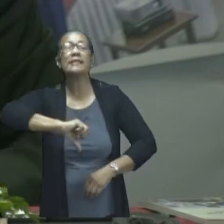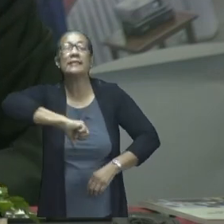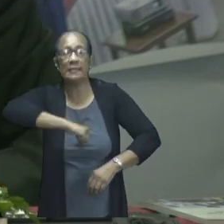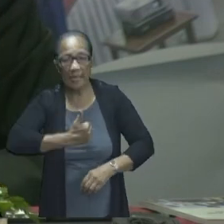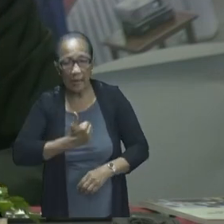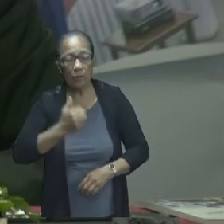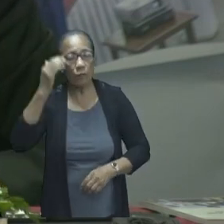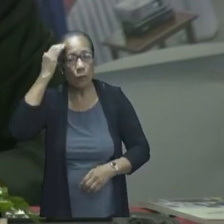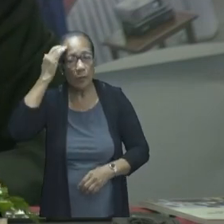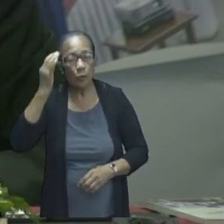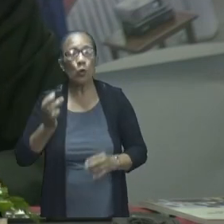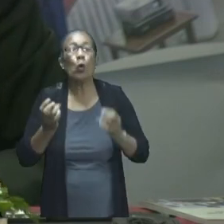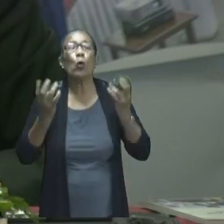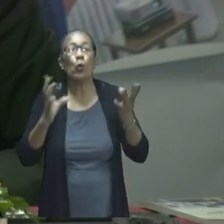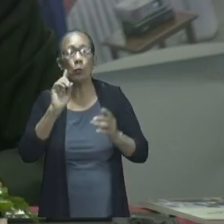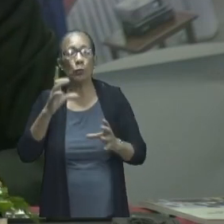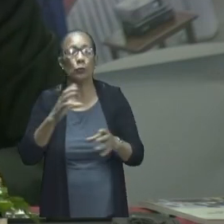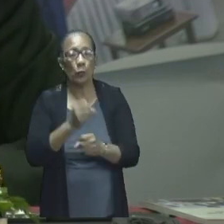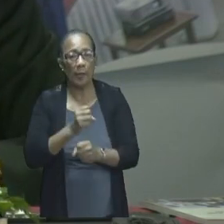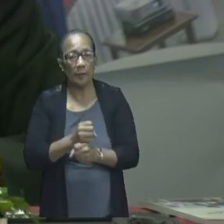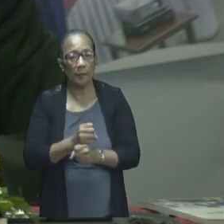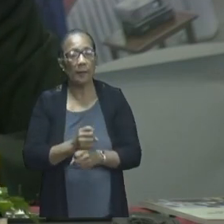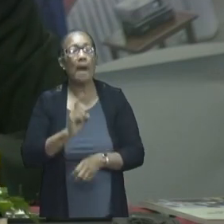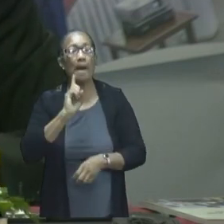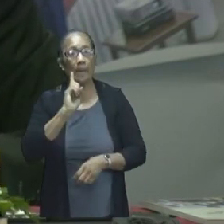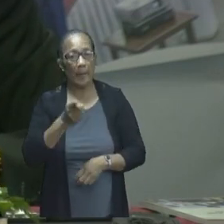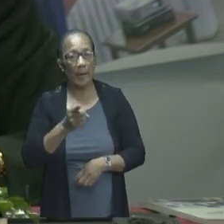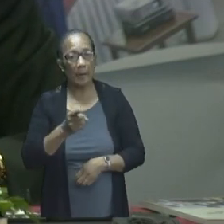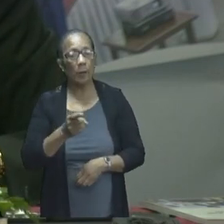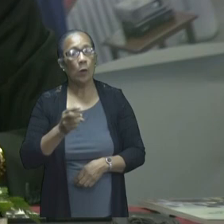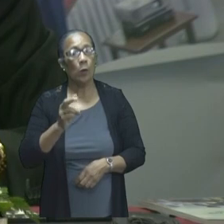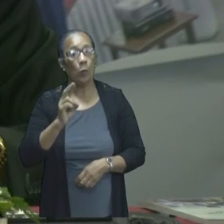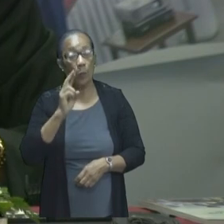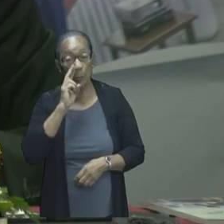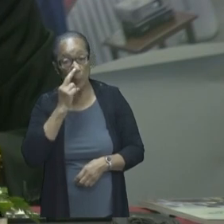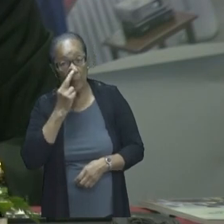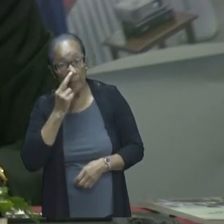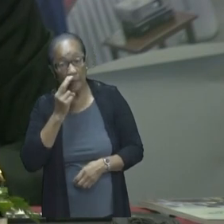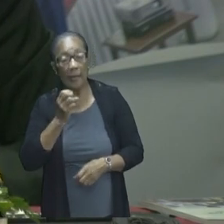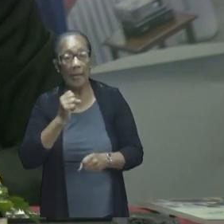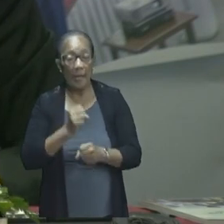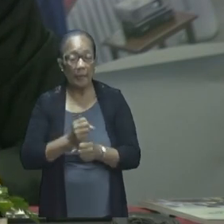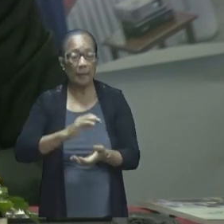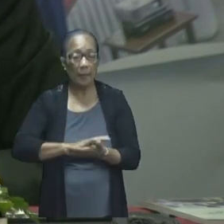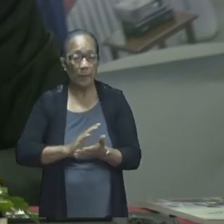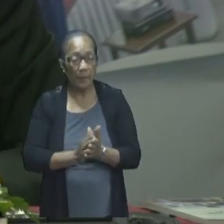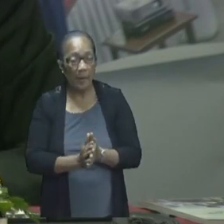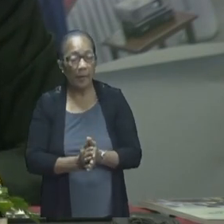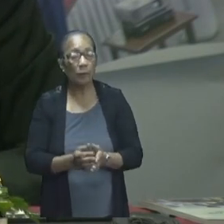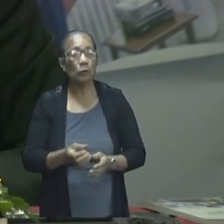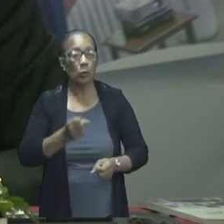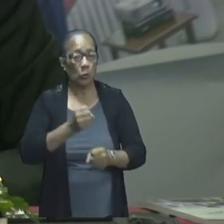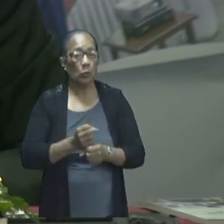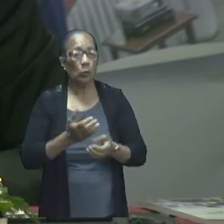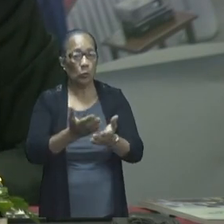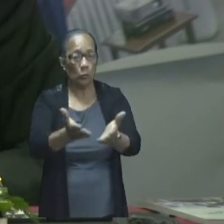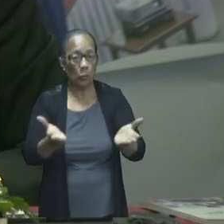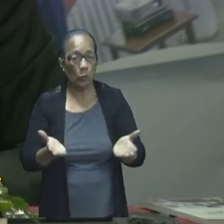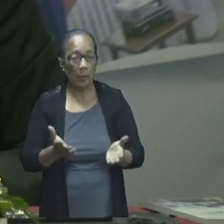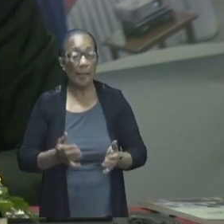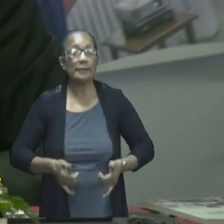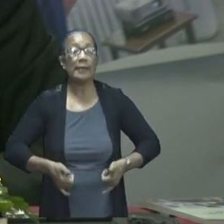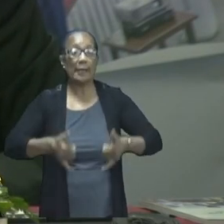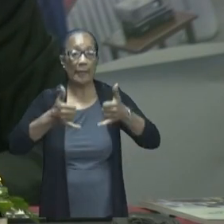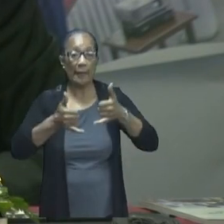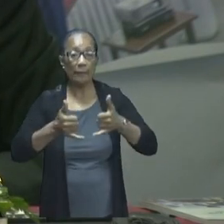maar we spelen in op de markt en en we zien namelijk ook enorm veel belangstelling vanuit